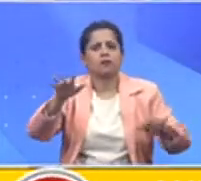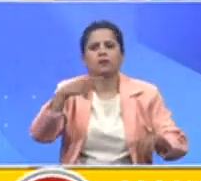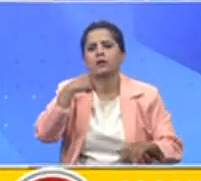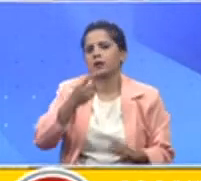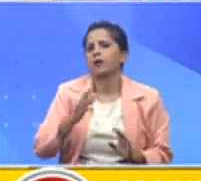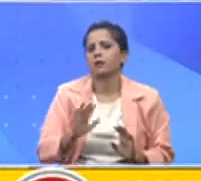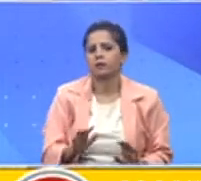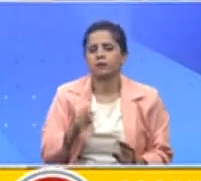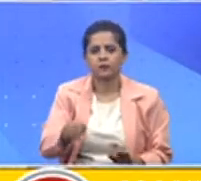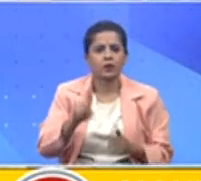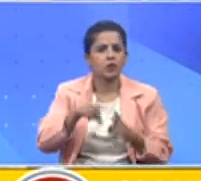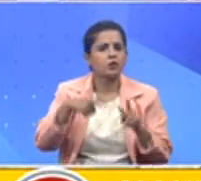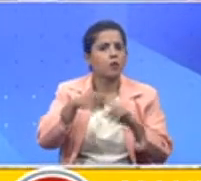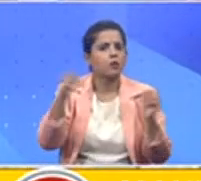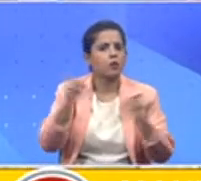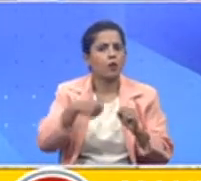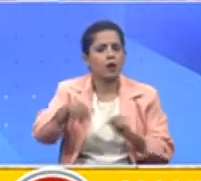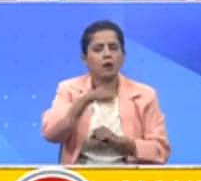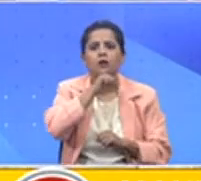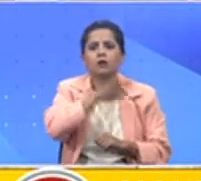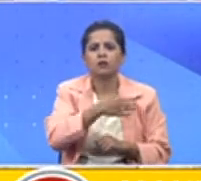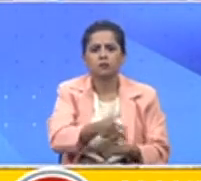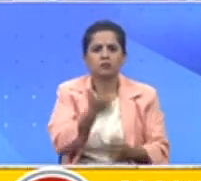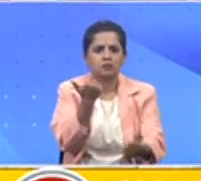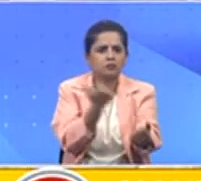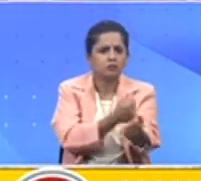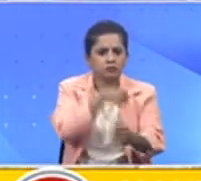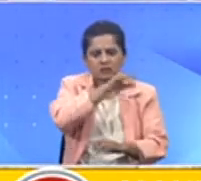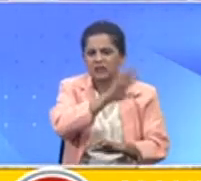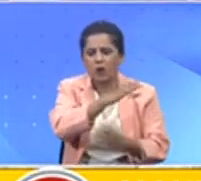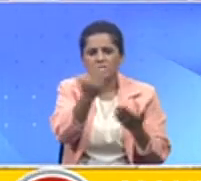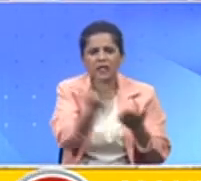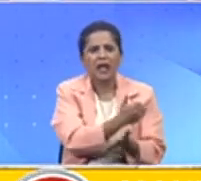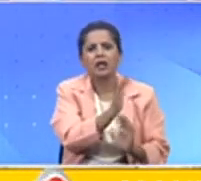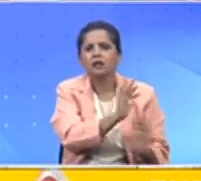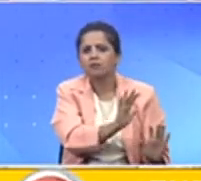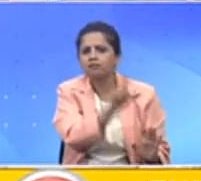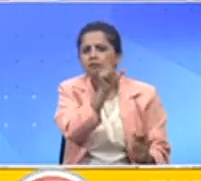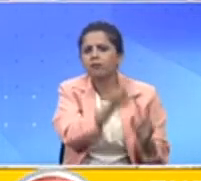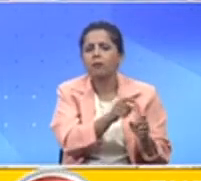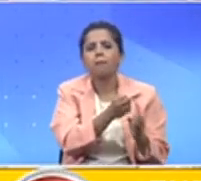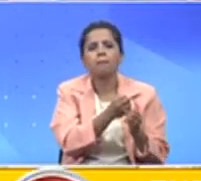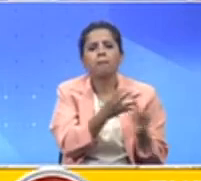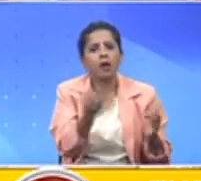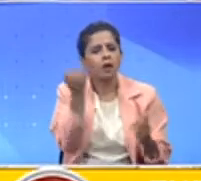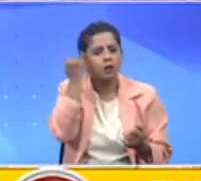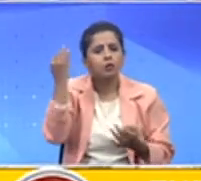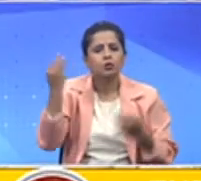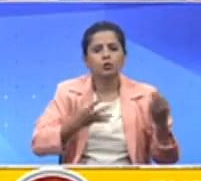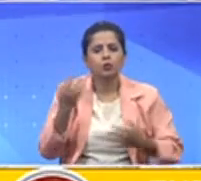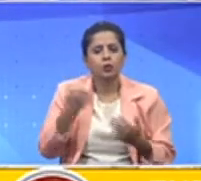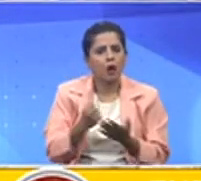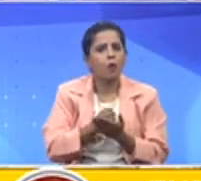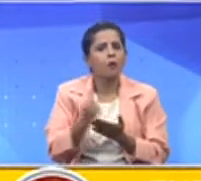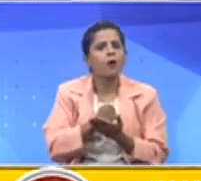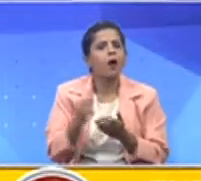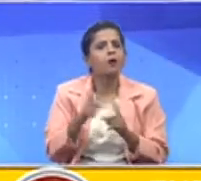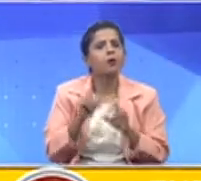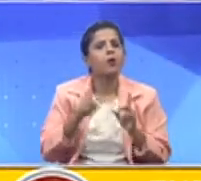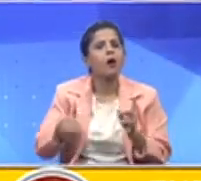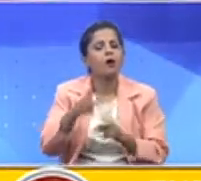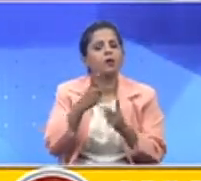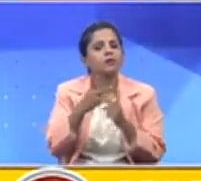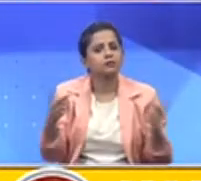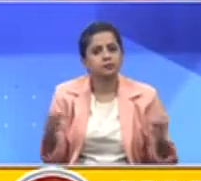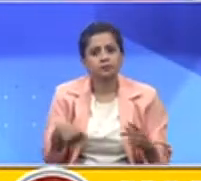जम्मु कश्मीर के युवाओं को ड्रक्स से बचाने के लिए कई इनोवेटिव प्रयास देखने को मिले हैं